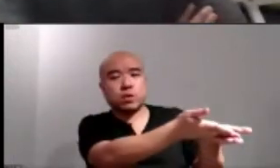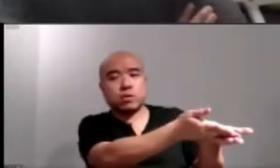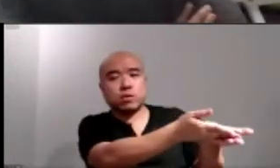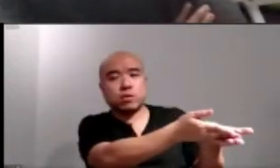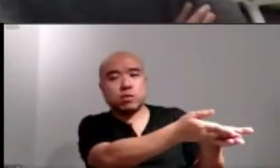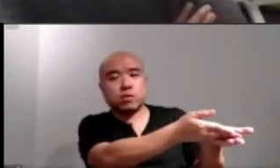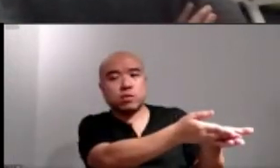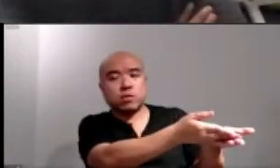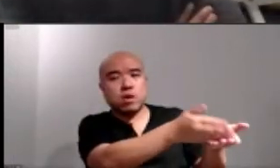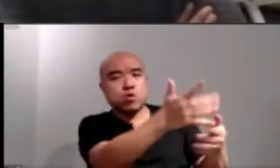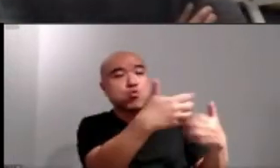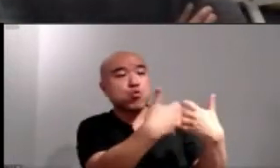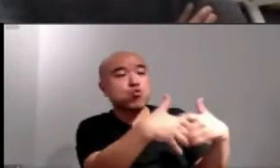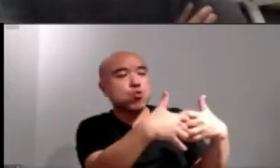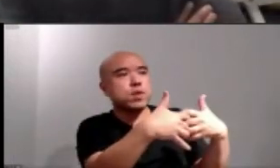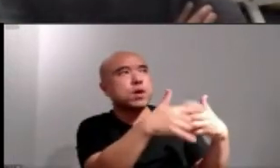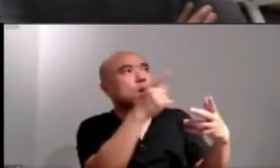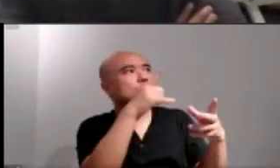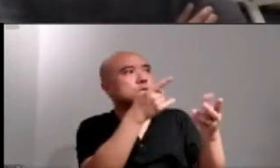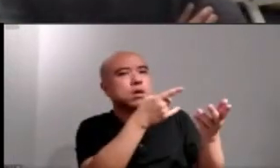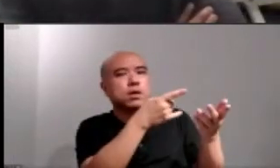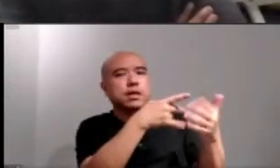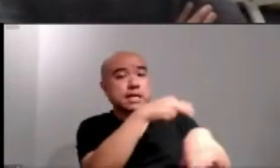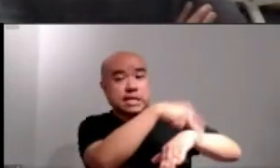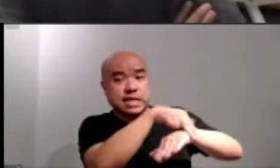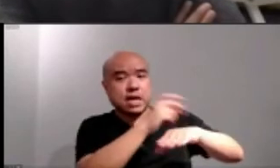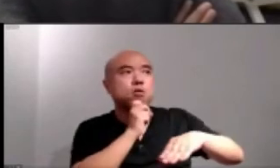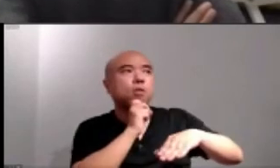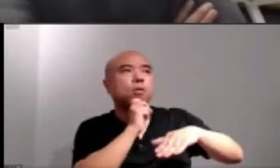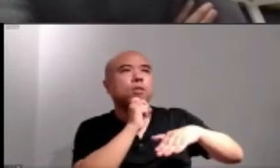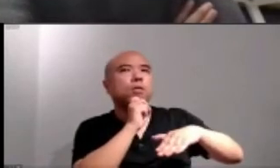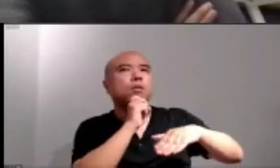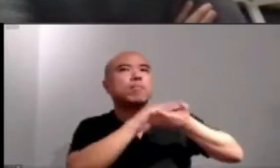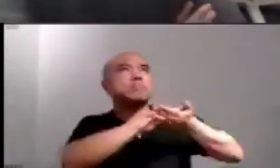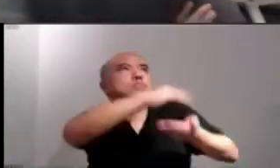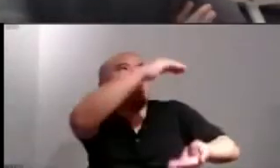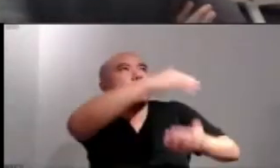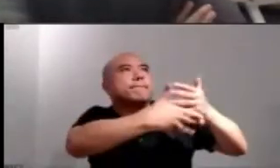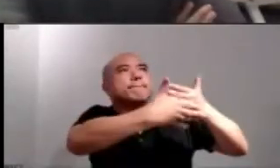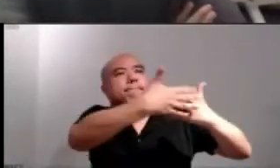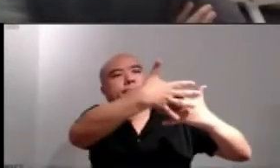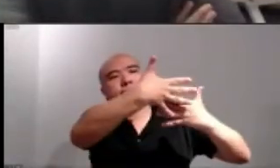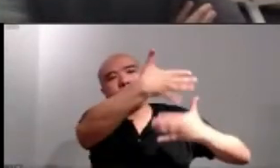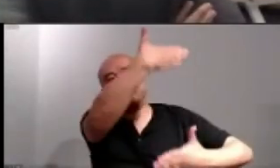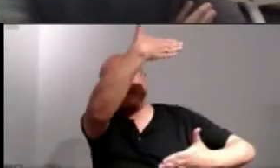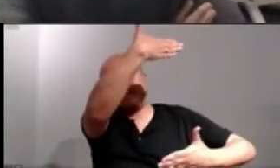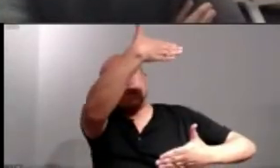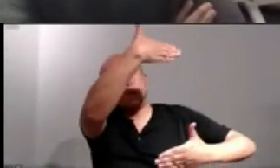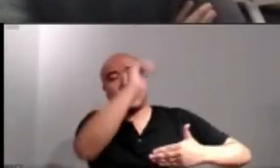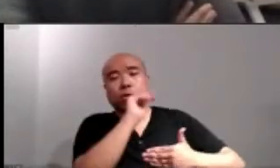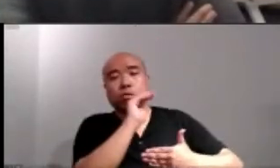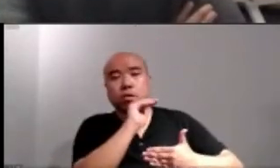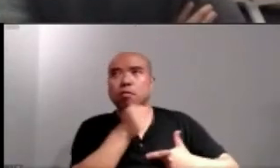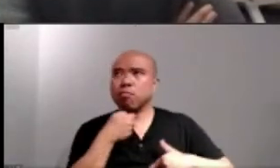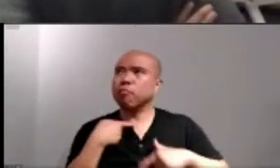機去現場，佢已經 program 咗去 print 嗰間屋出嚟咯。 哇，好犀利！我系咪应该期待呢一